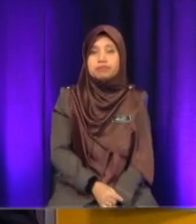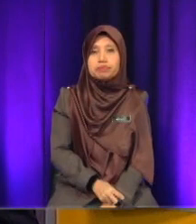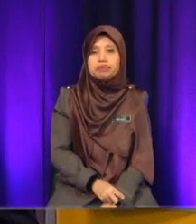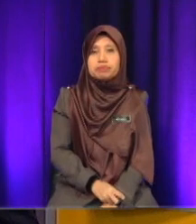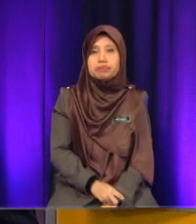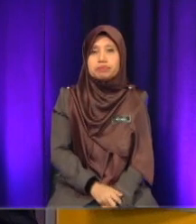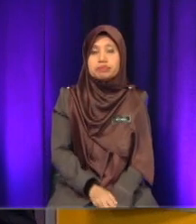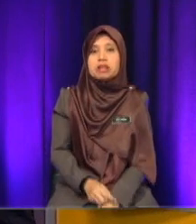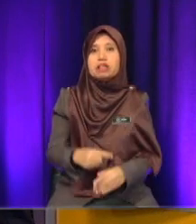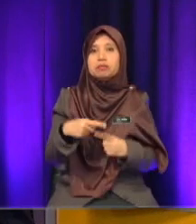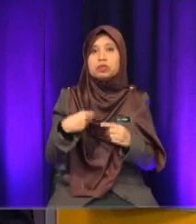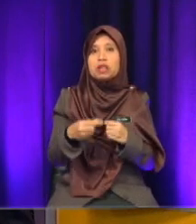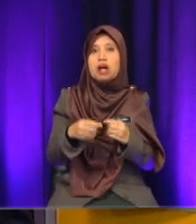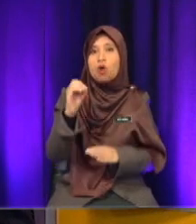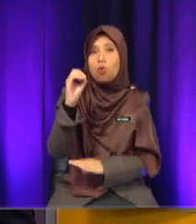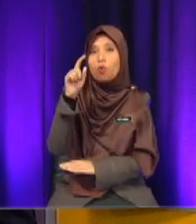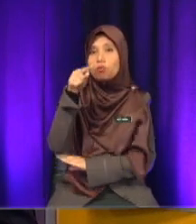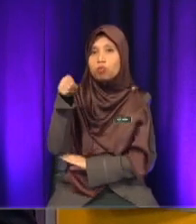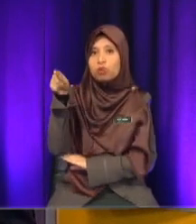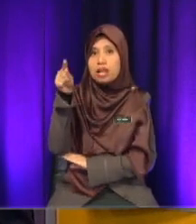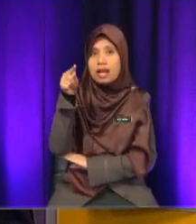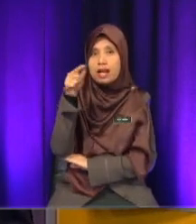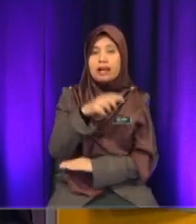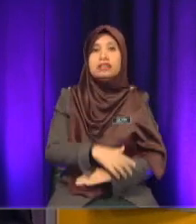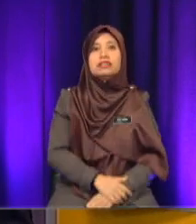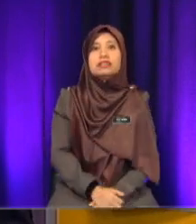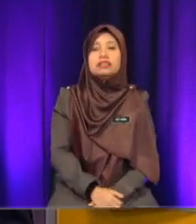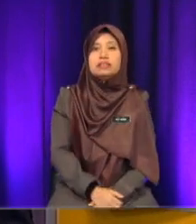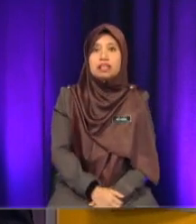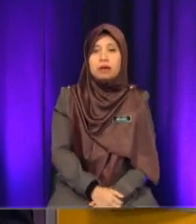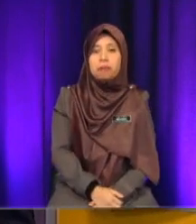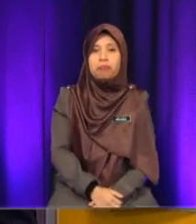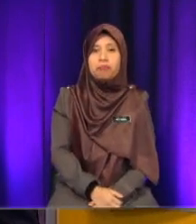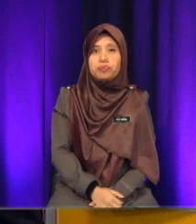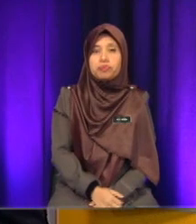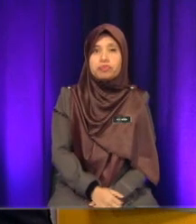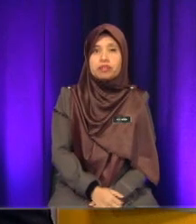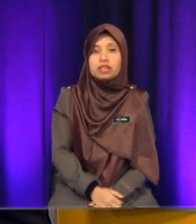ho betul-betul bulat ah jangan gila